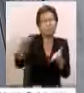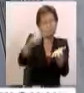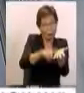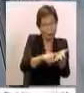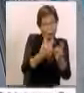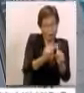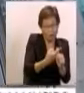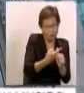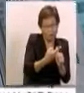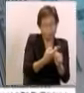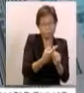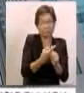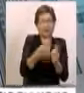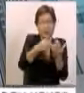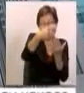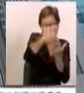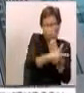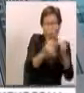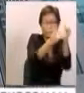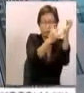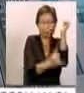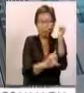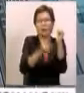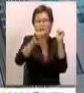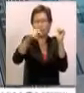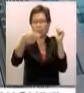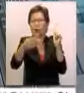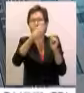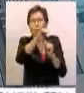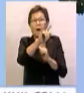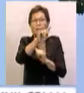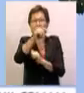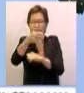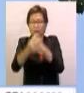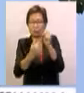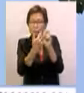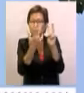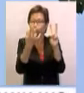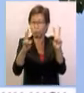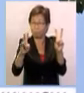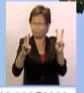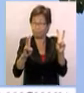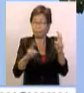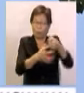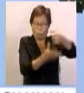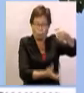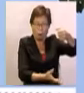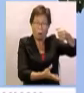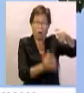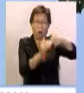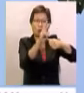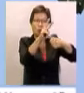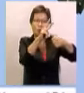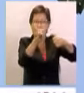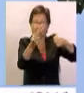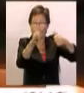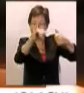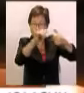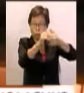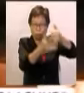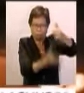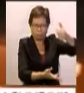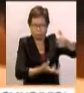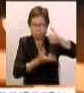Laporan pertama membabitkan program Yayasan Tabung Haji YTH 2017 di mana dana berjumlah lebih